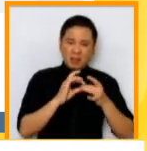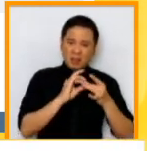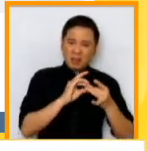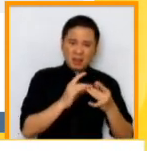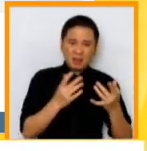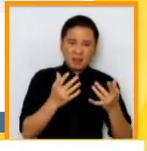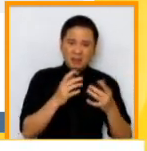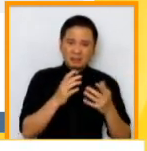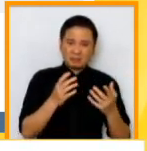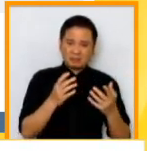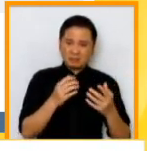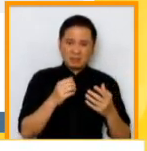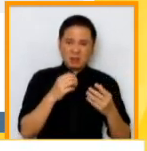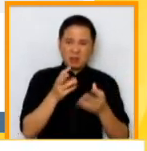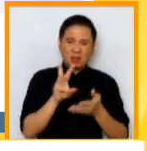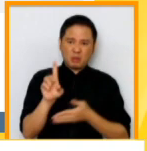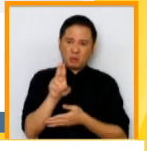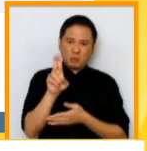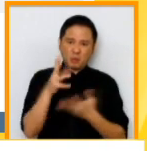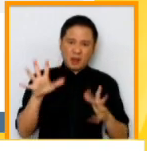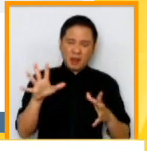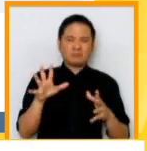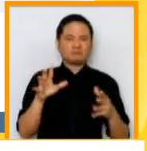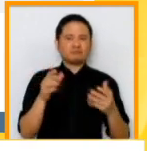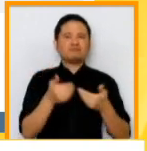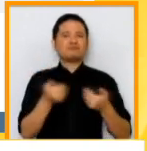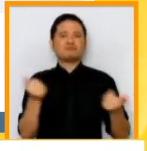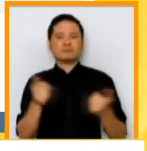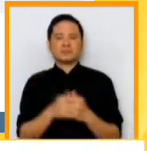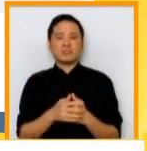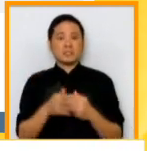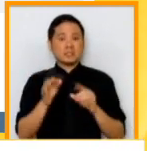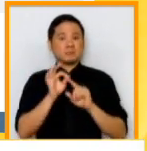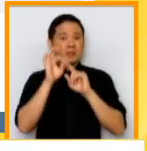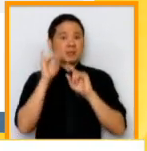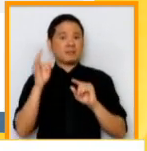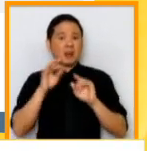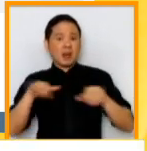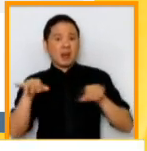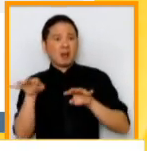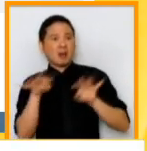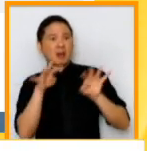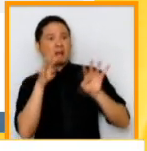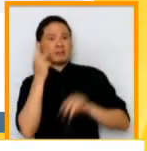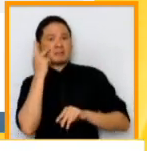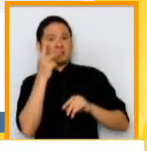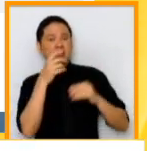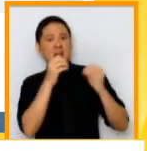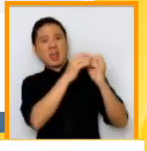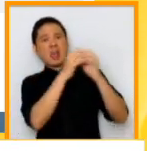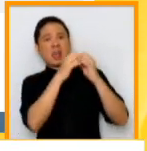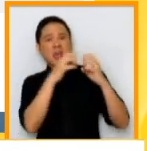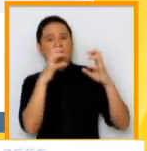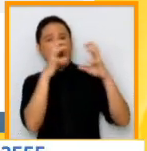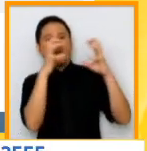na mag-divorce na lang, lalo na kung may mga anak na makikita ang pagtatalo ng mag-asawa at pag-usapan na lang ang sustento sa mga